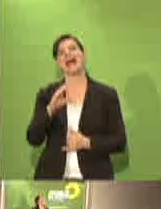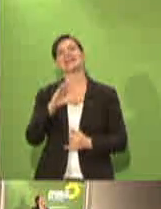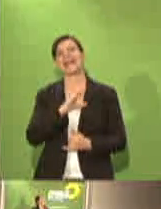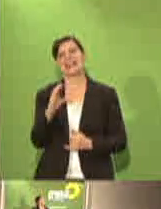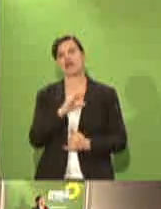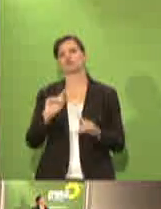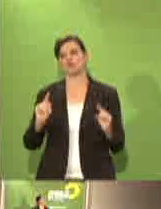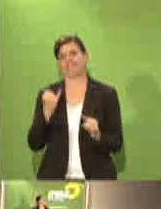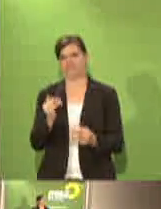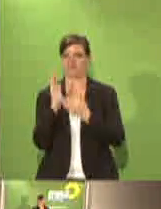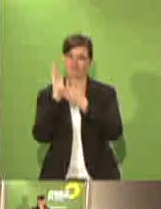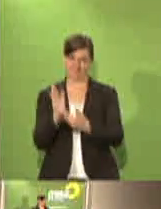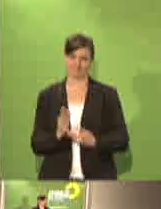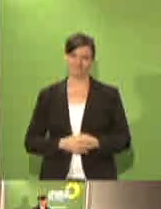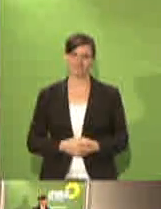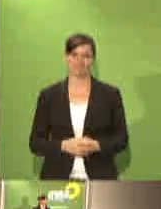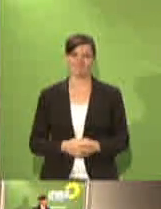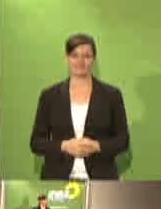ist meine Information.